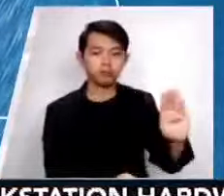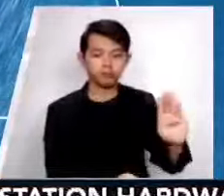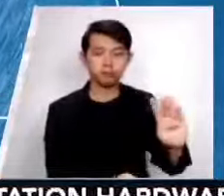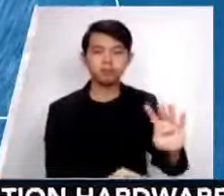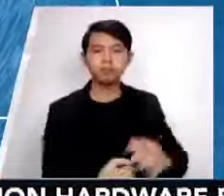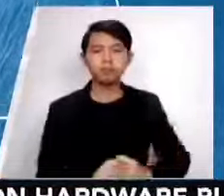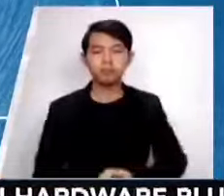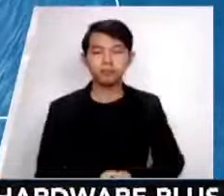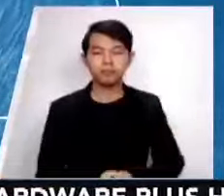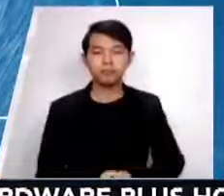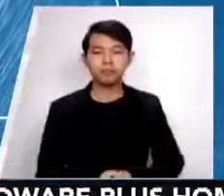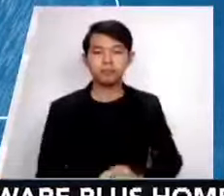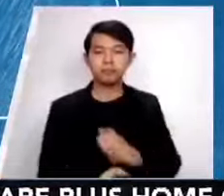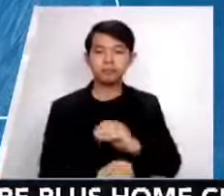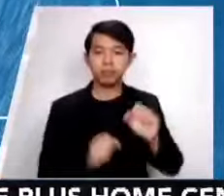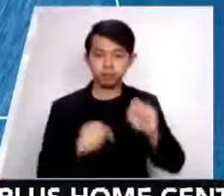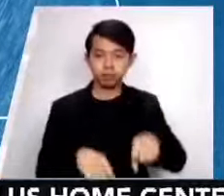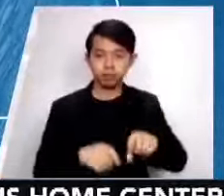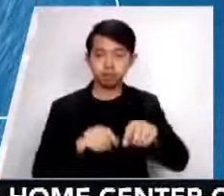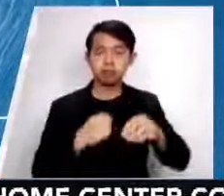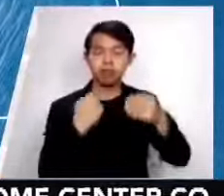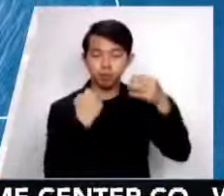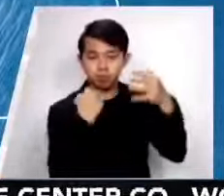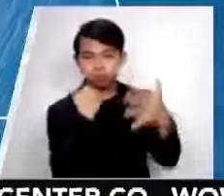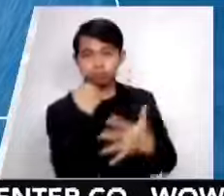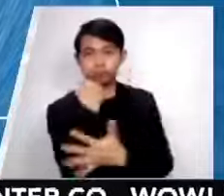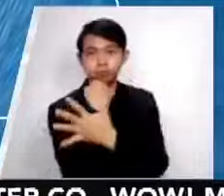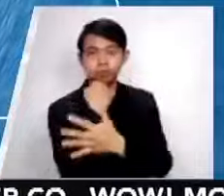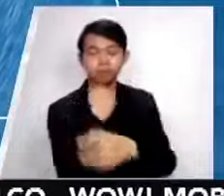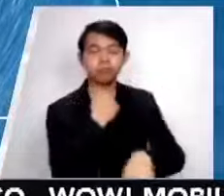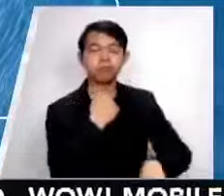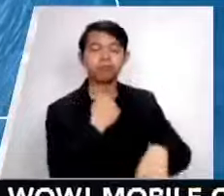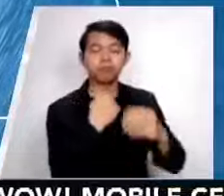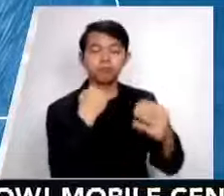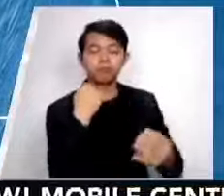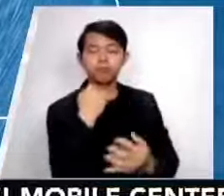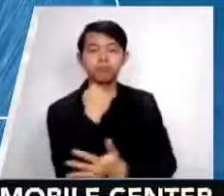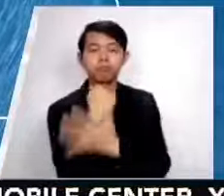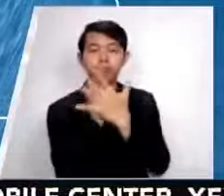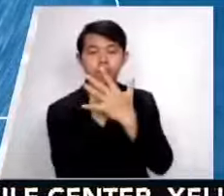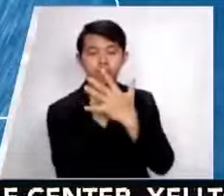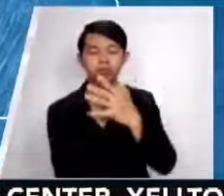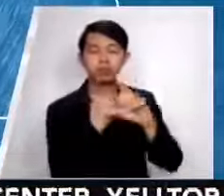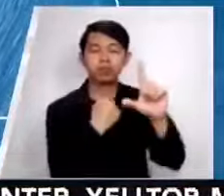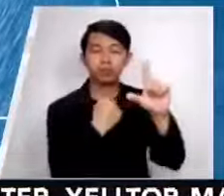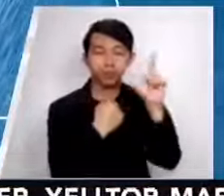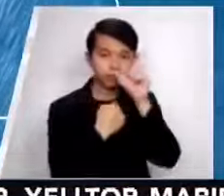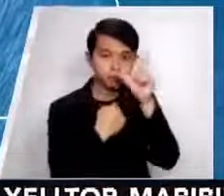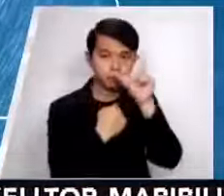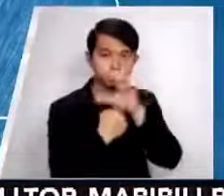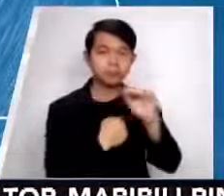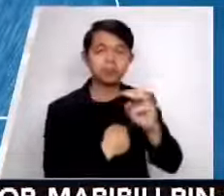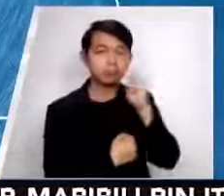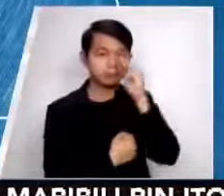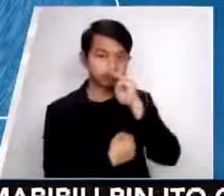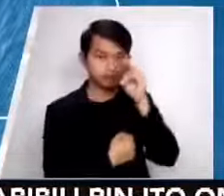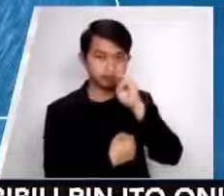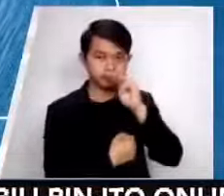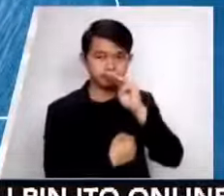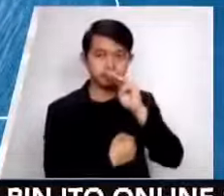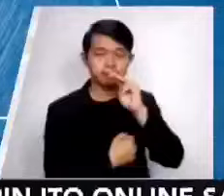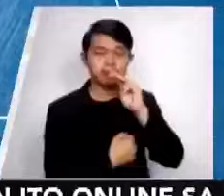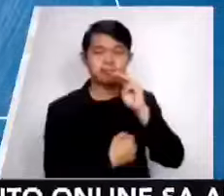southwest monsoon o habagat sa kanlurang bahagi ng Southern Luzon at Mindanao. Mag-ingat sa banta ng pagbaha